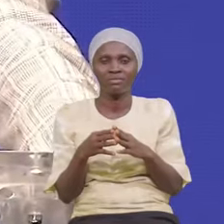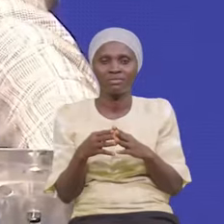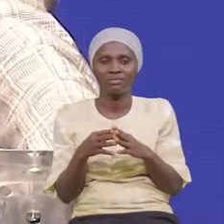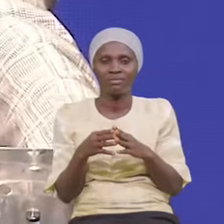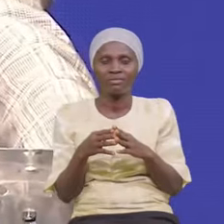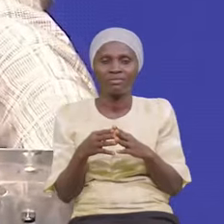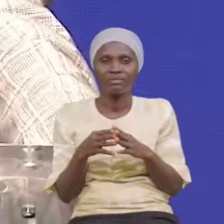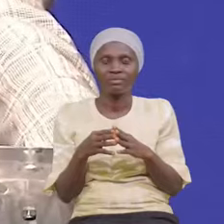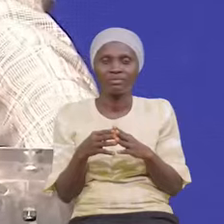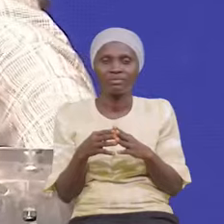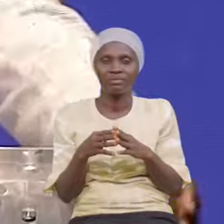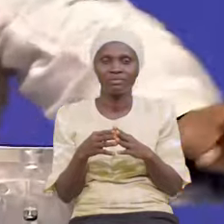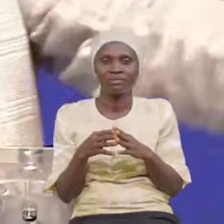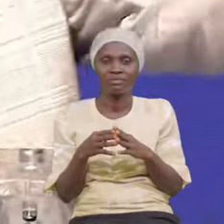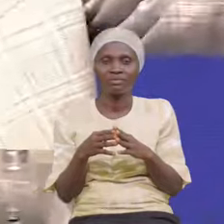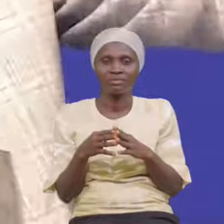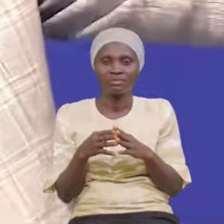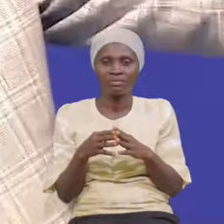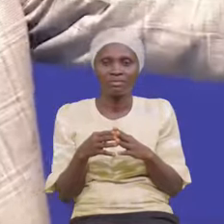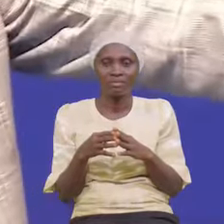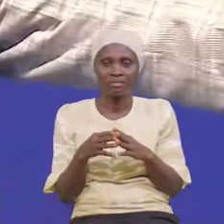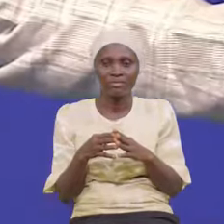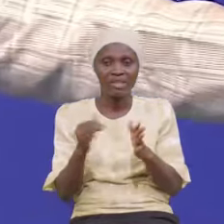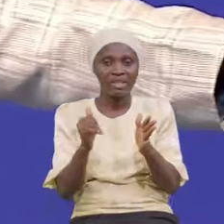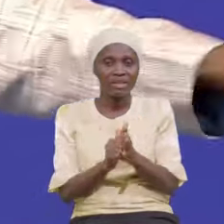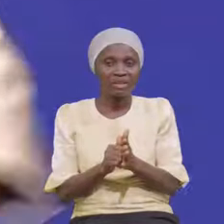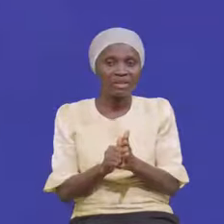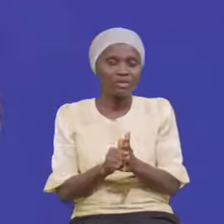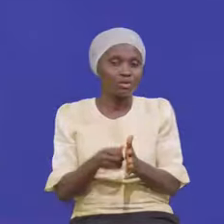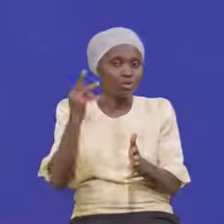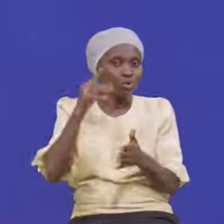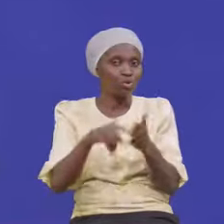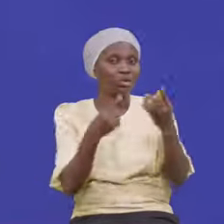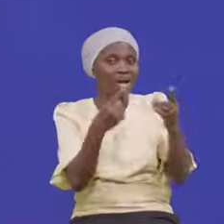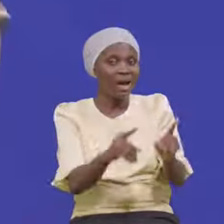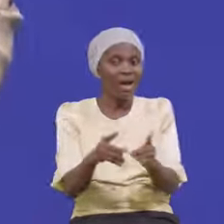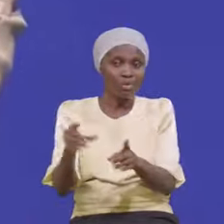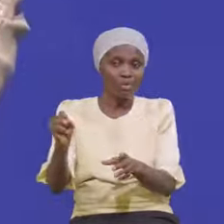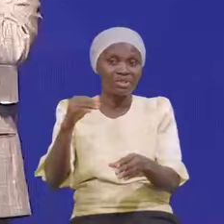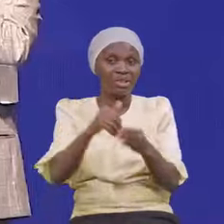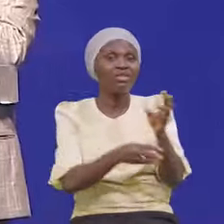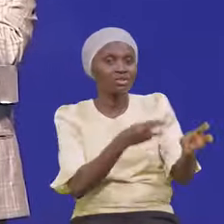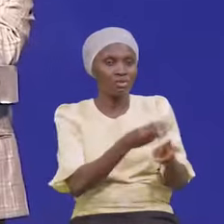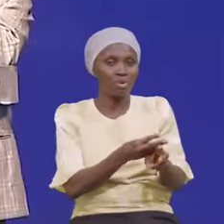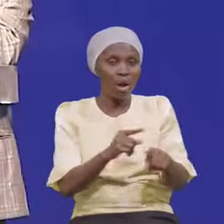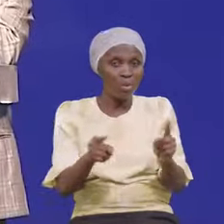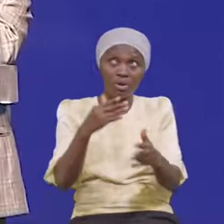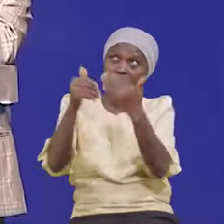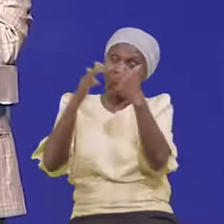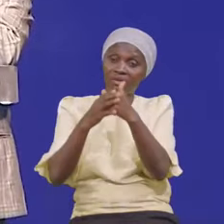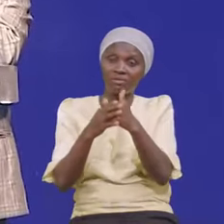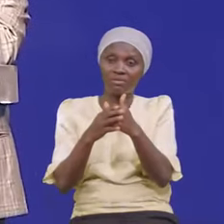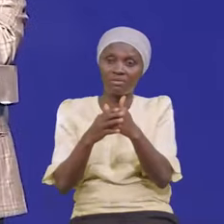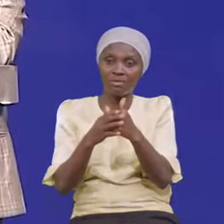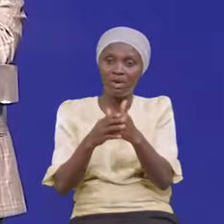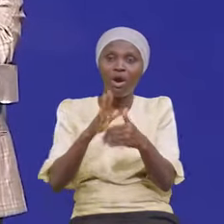రక్షణ ఇస్తావా అని దేవుణ్ణి అడగడం కాదు. That's what happens in the world. లోకంలో అలా జరుగుతోంది. In heaven. పరలోకంలోనైతే. All